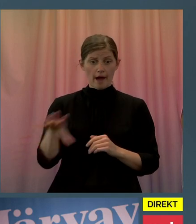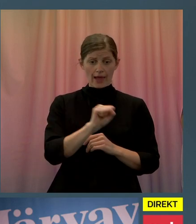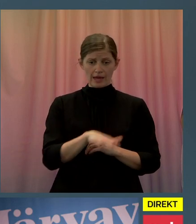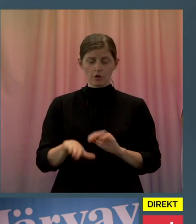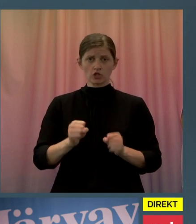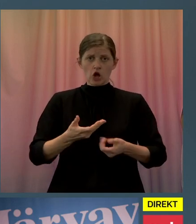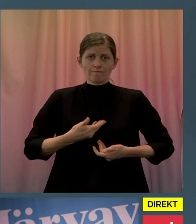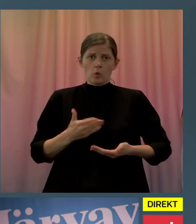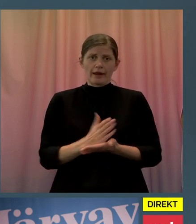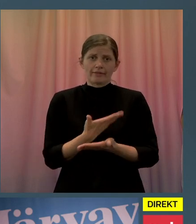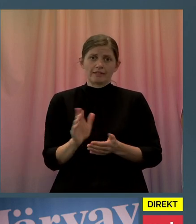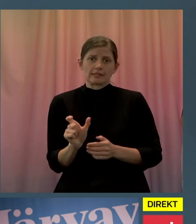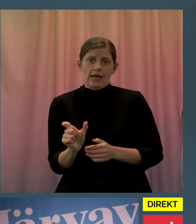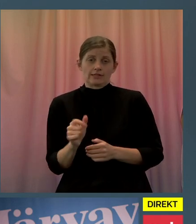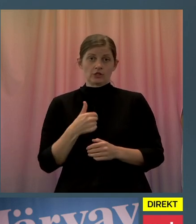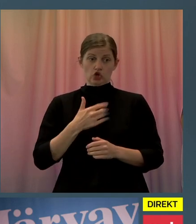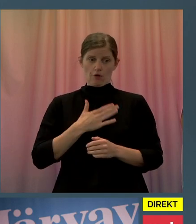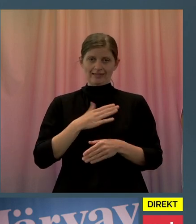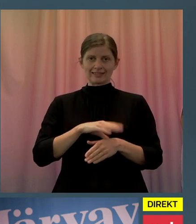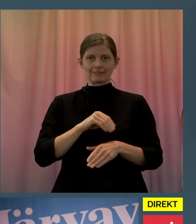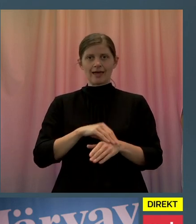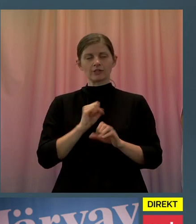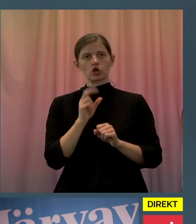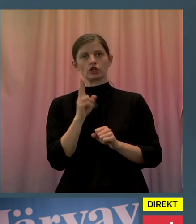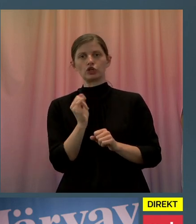rättvis chans. Jag vill sätta Sverige på en ny kurs.